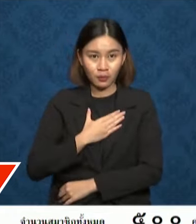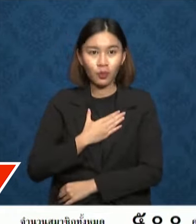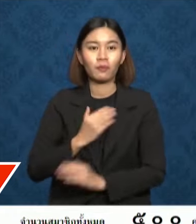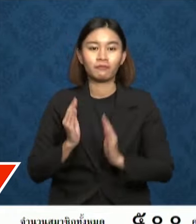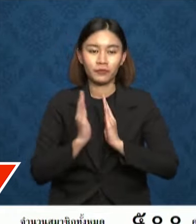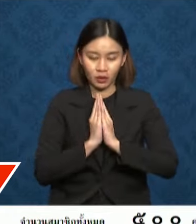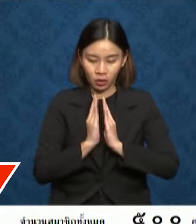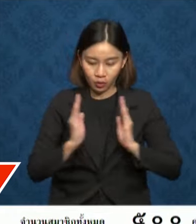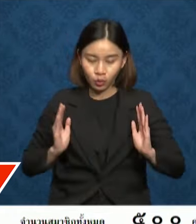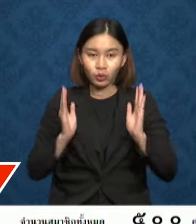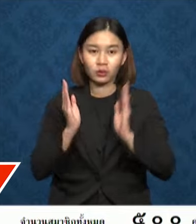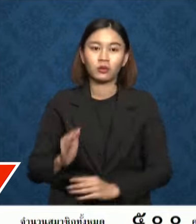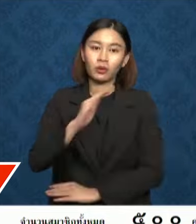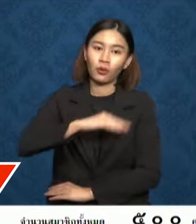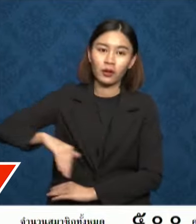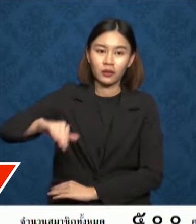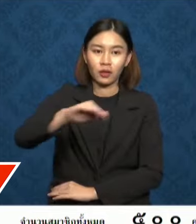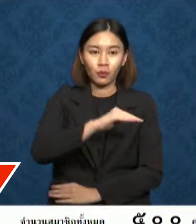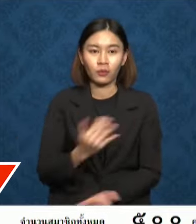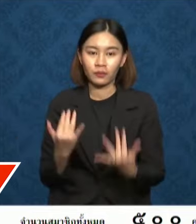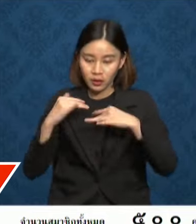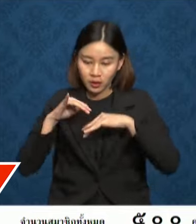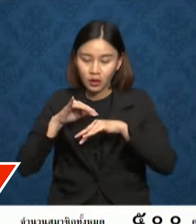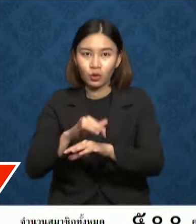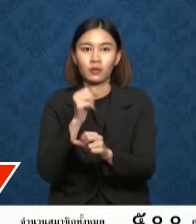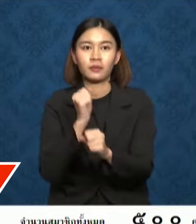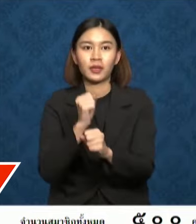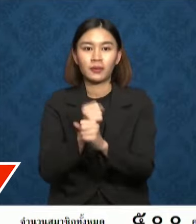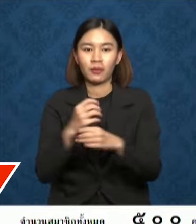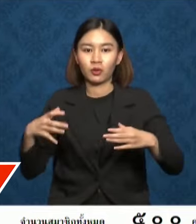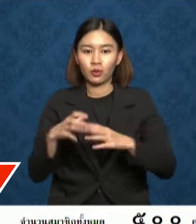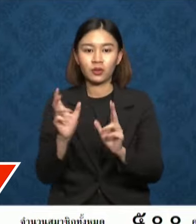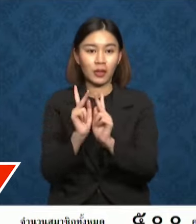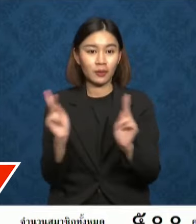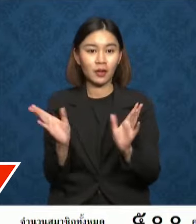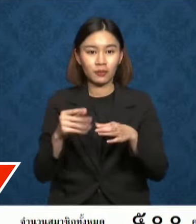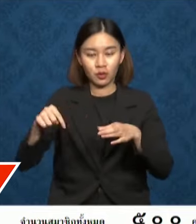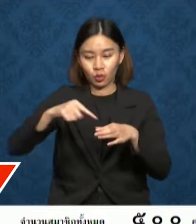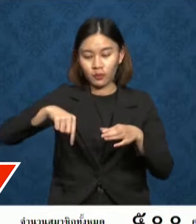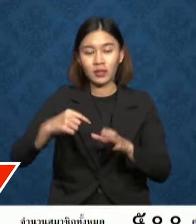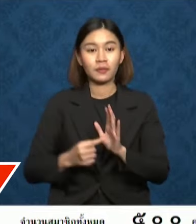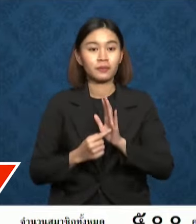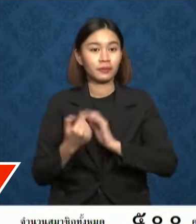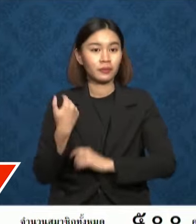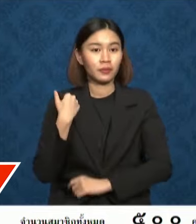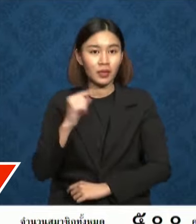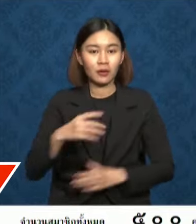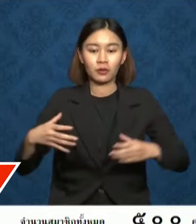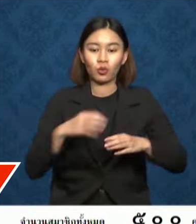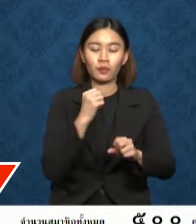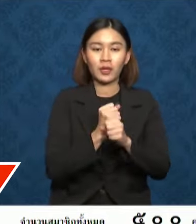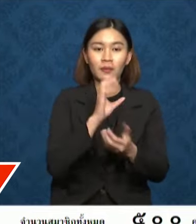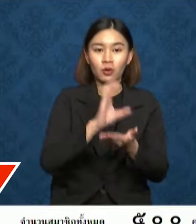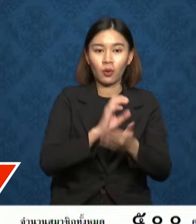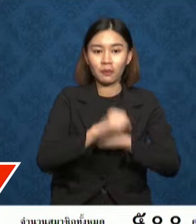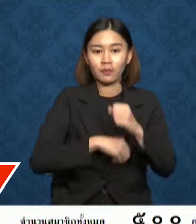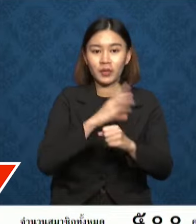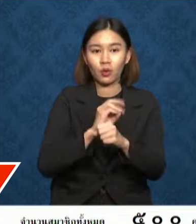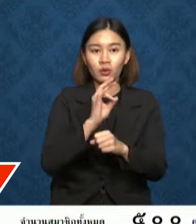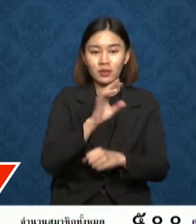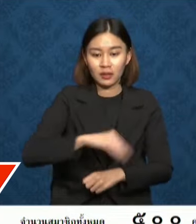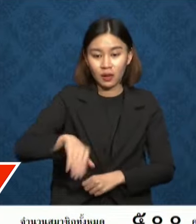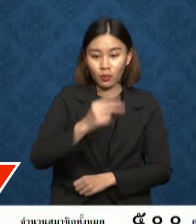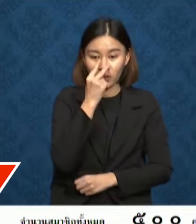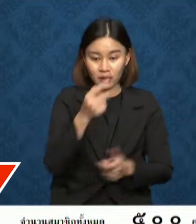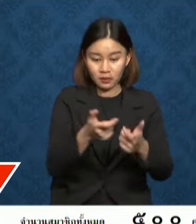กราบขพacityคททั้งที่เข้ามสนร่มในกทำงานณะกMINธกชุนี้อาทิเช่น ชื่งบ67 ททกทานได้เห